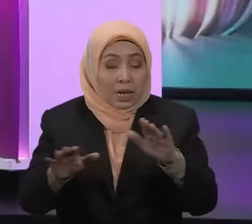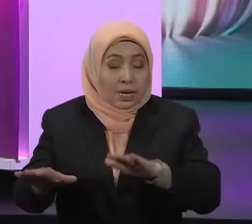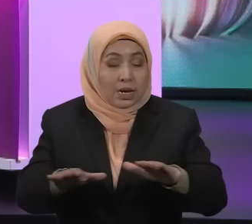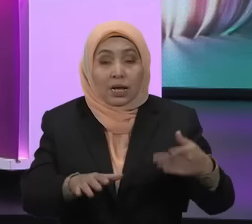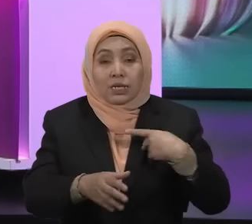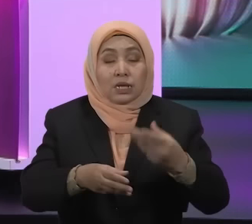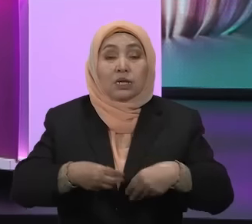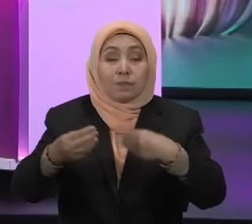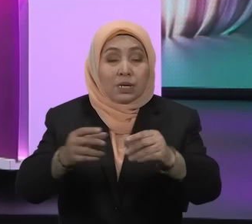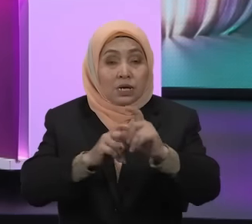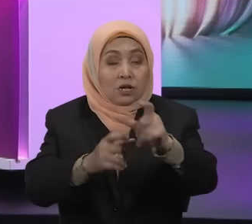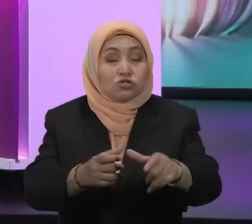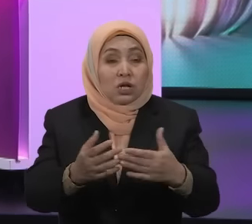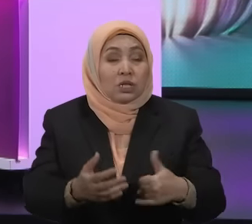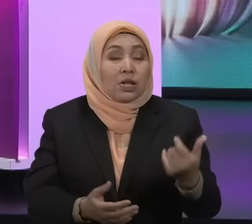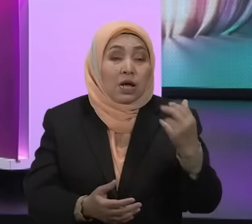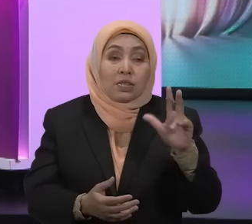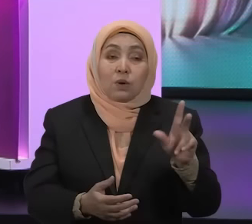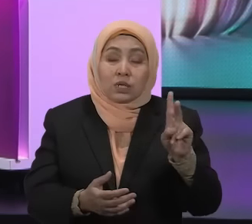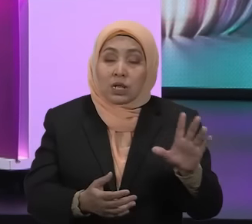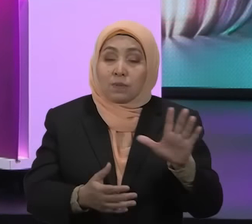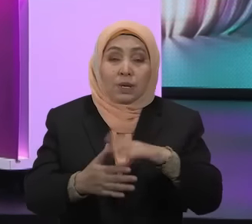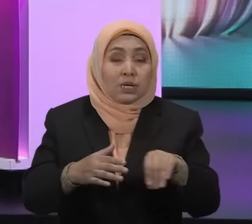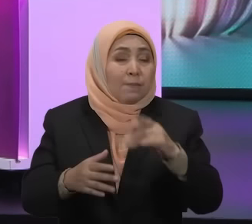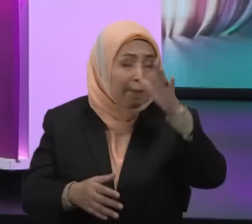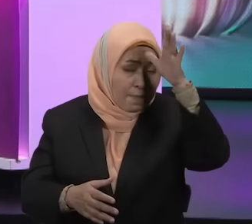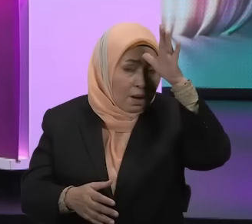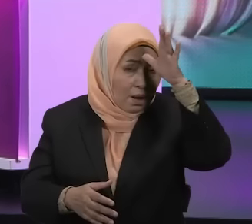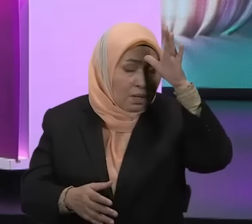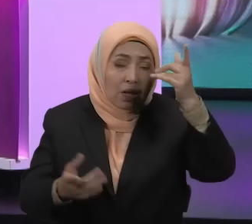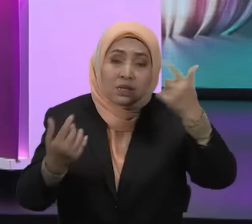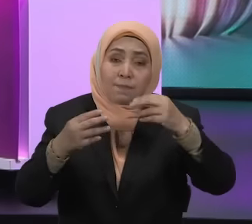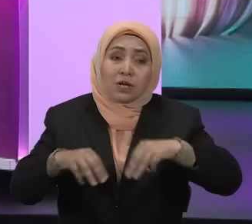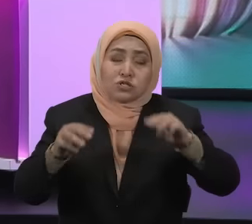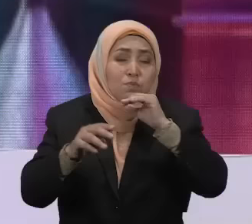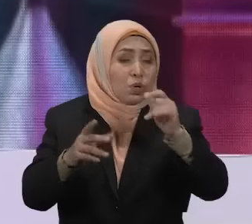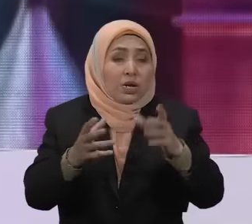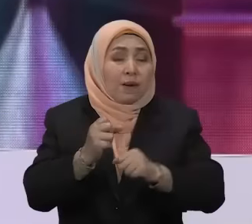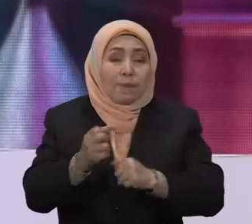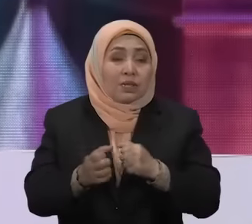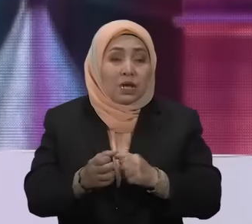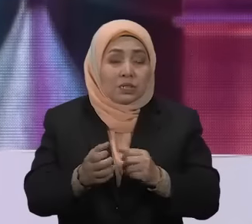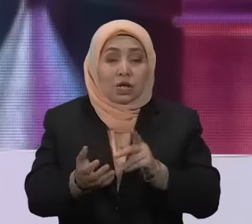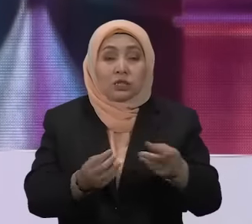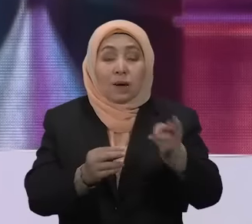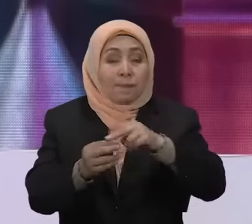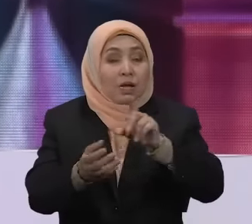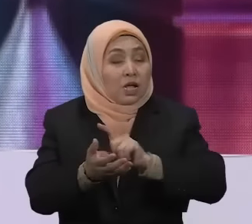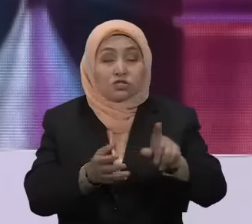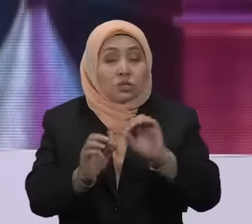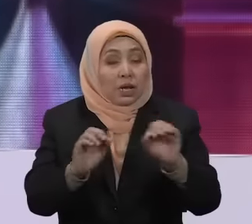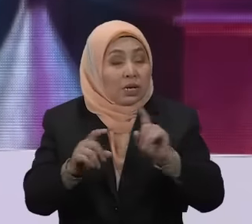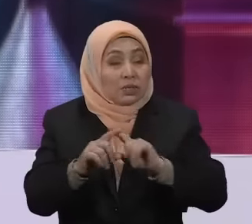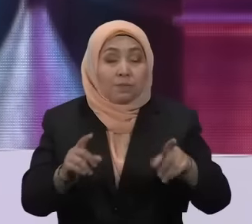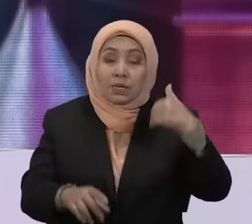kita diberikan ganjaran sekarang aktiviti Ustaz kan. Tetapi bagi ayah-ayah, kalau datang masjid bukan dapat naik gaji ke apa sebagainya,